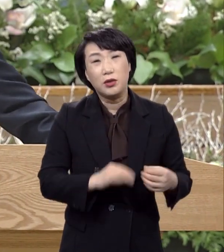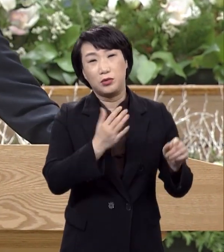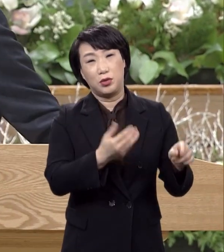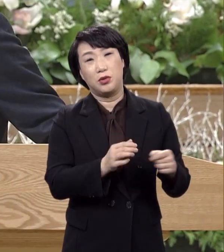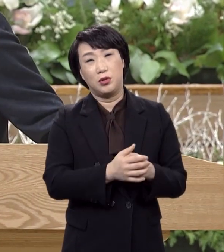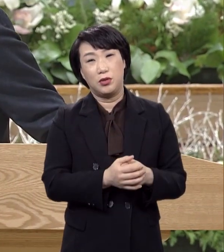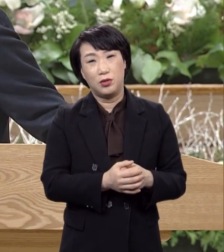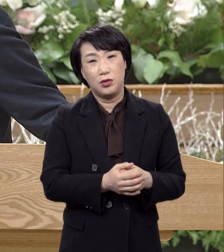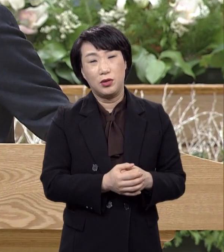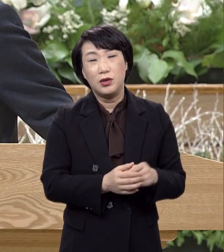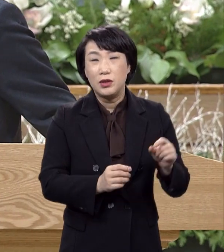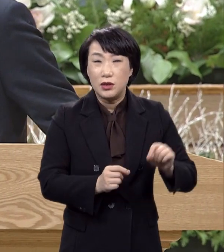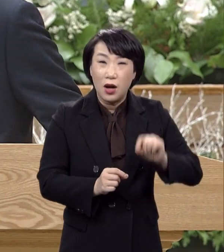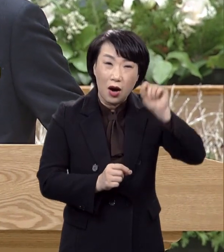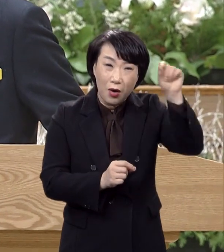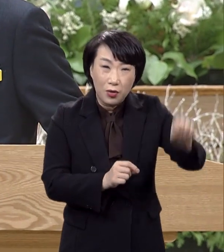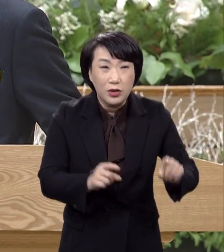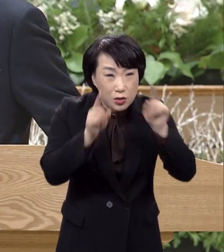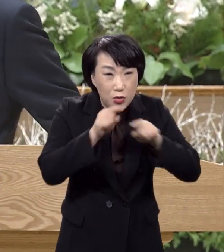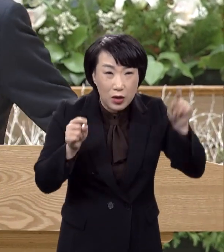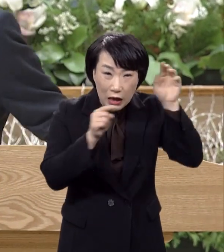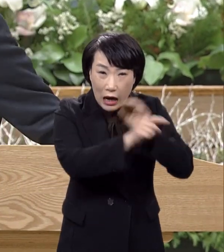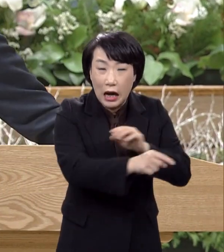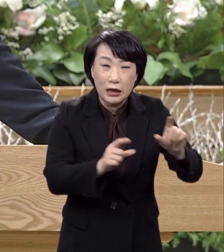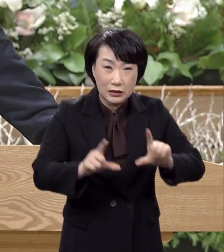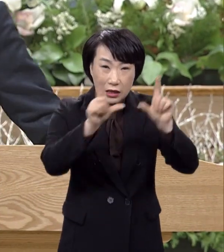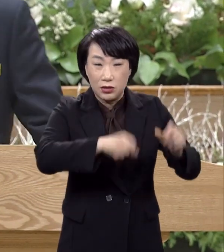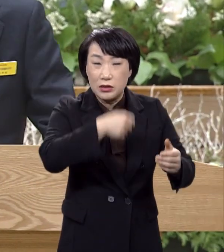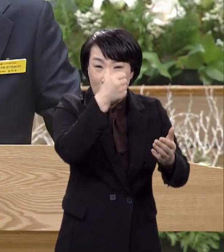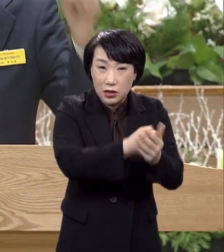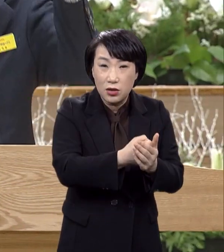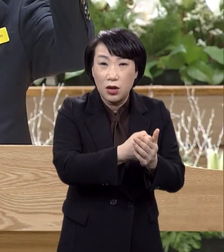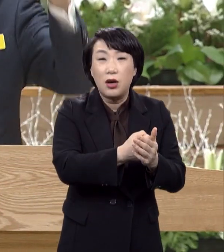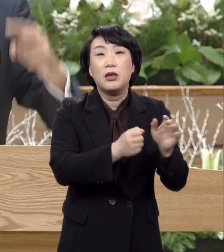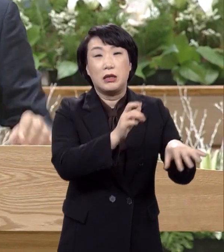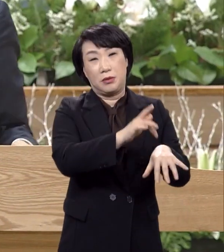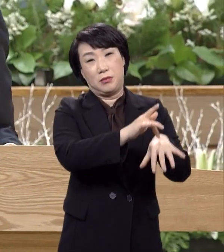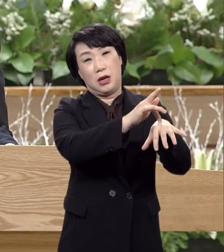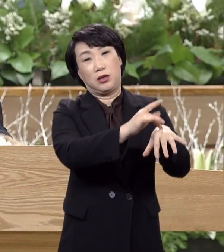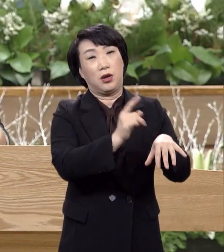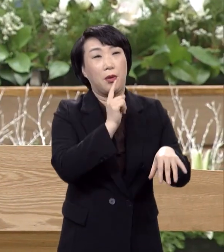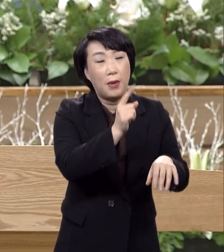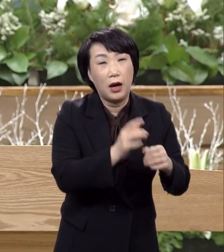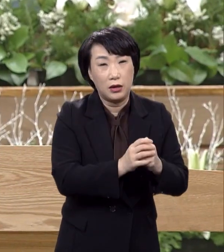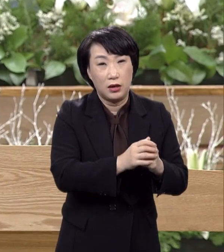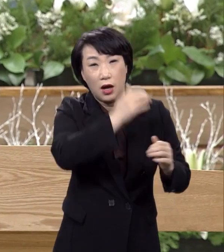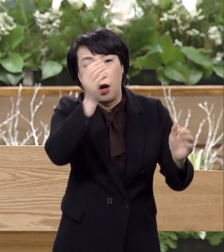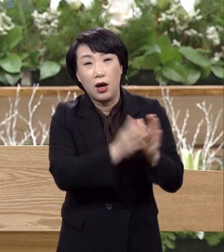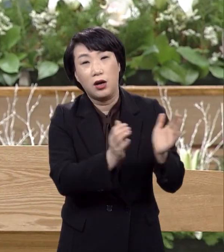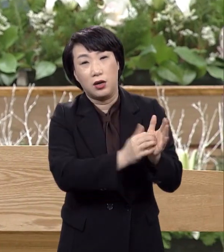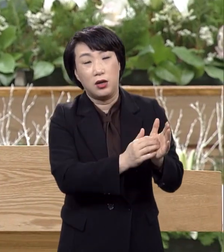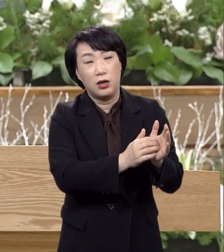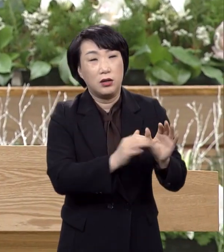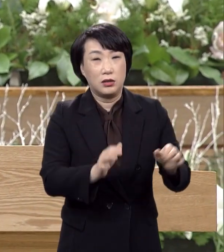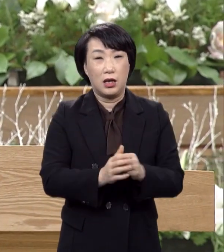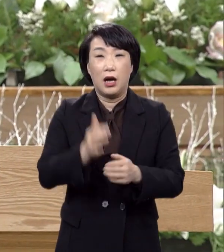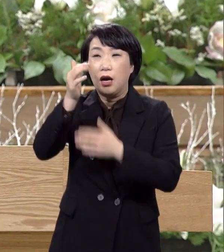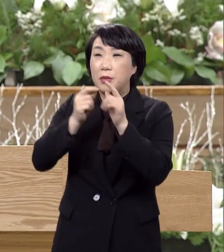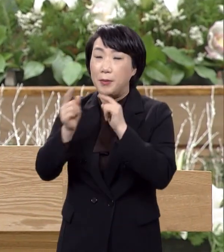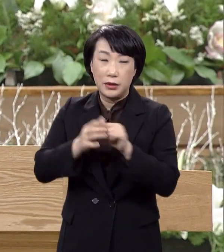되고 영원히 지옥에서 살기로 작정된 마귀 말을 듣고 먹지